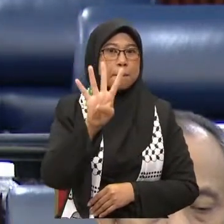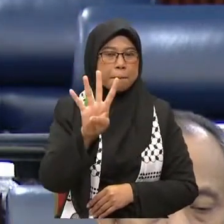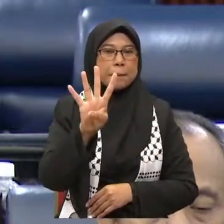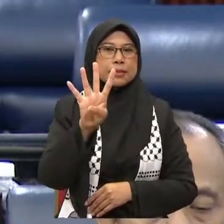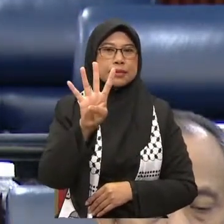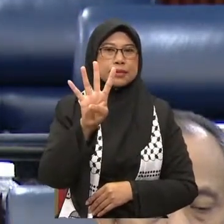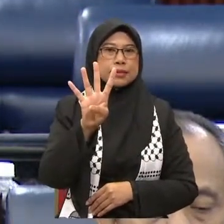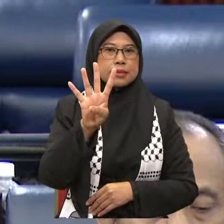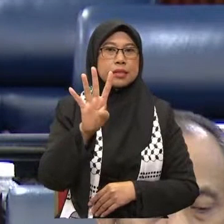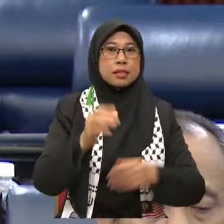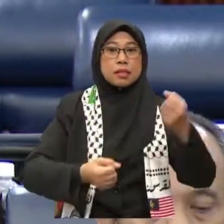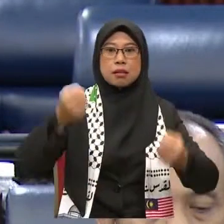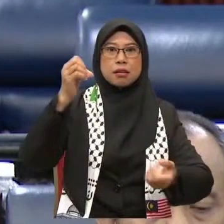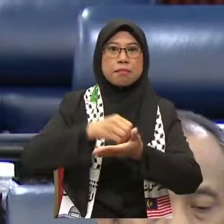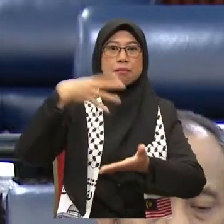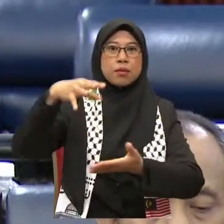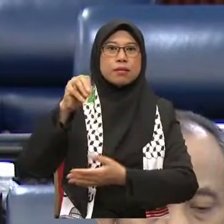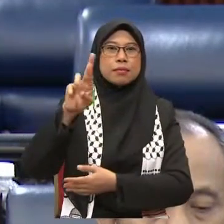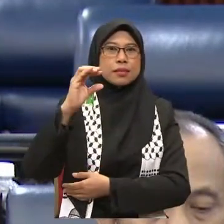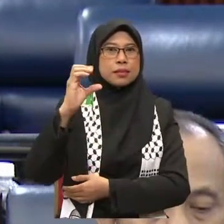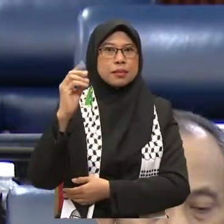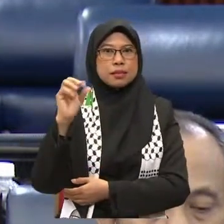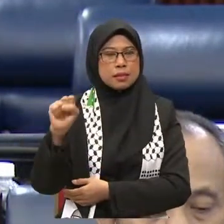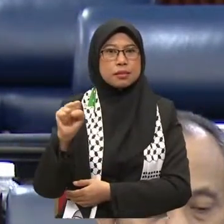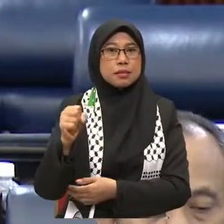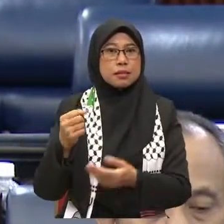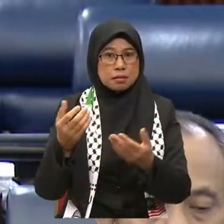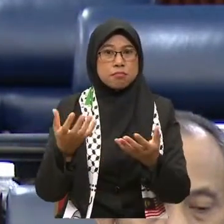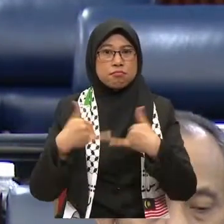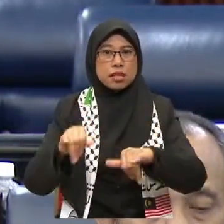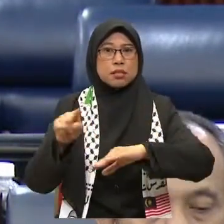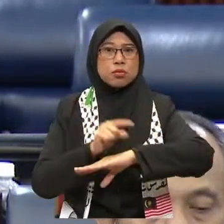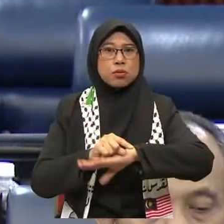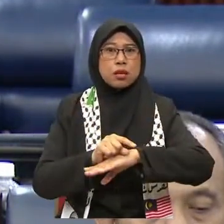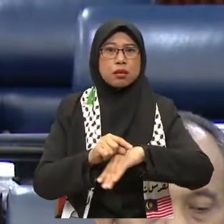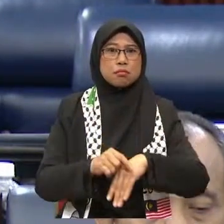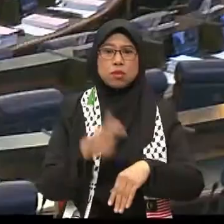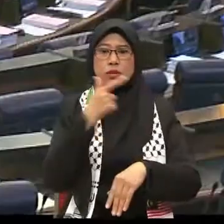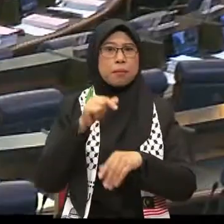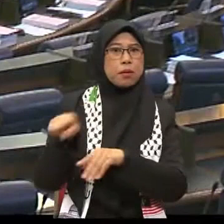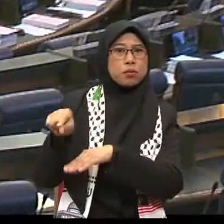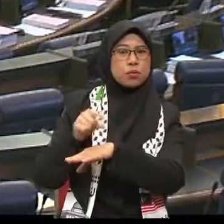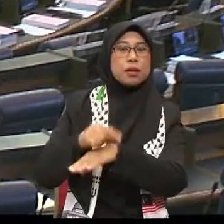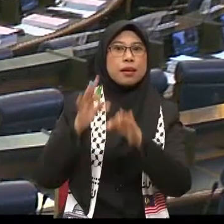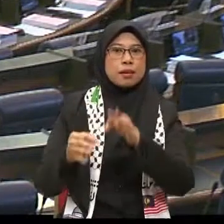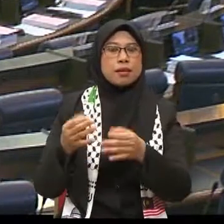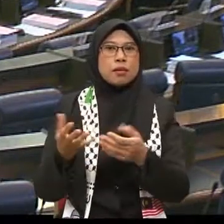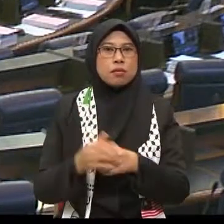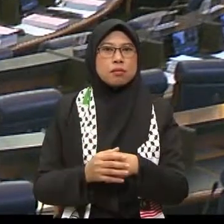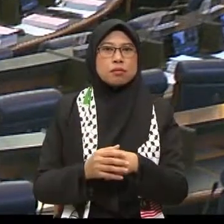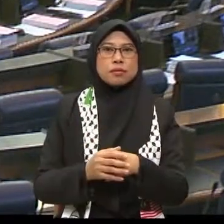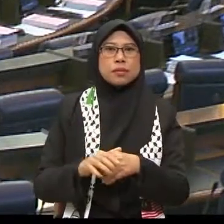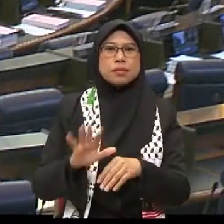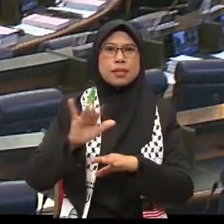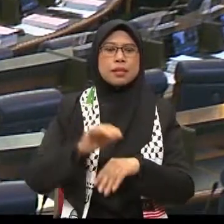kerajaan kereta mewah merced masih nak Pak ke tak pakai nak boikot takik kalau nakikot jangan Dou